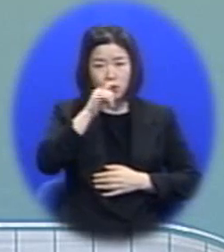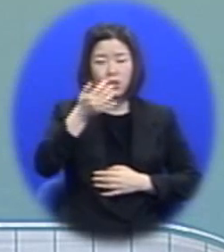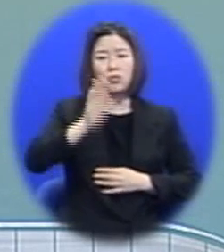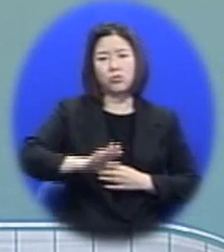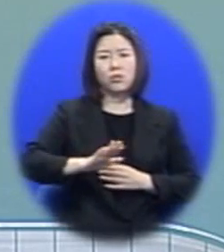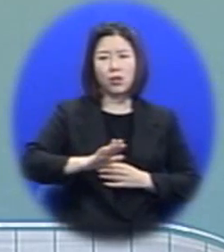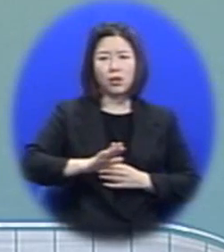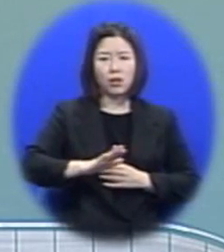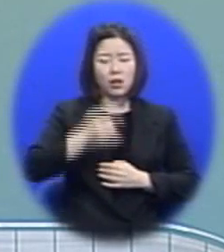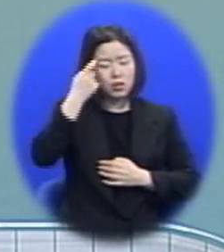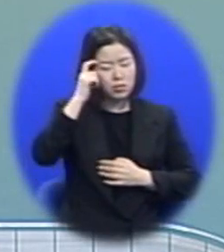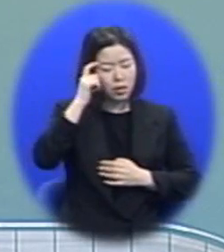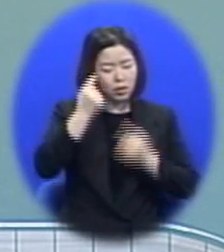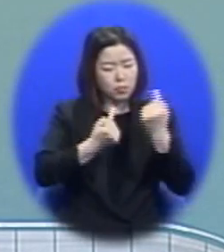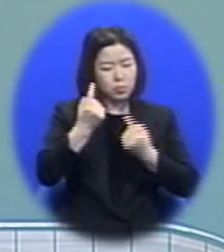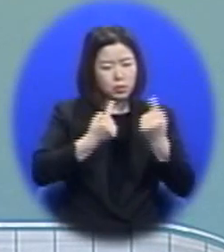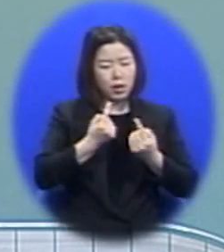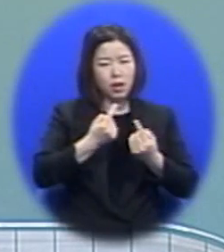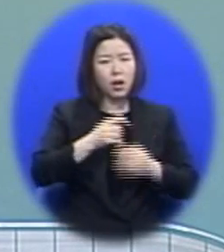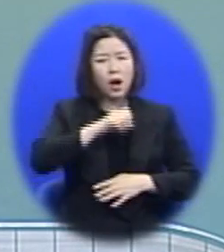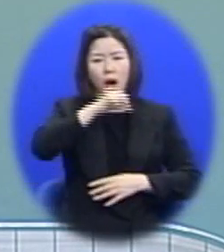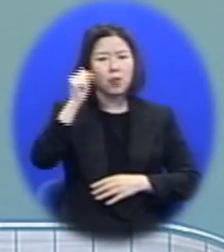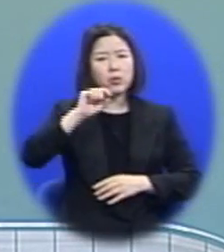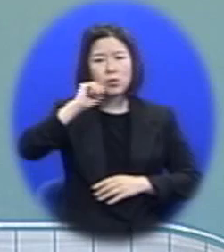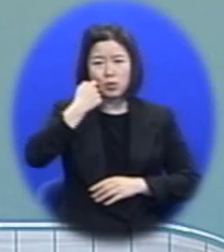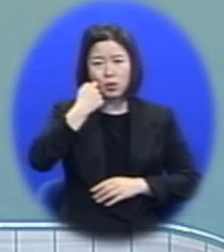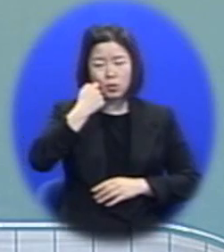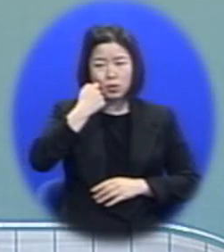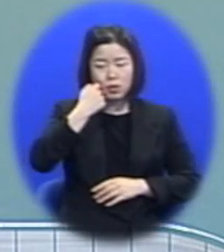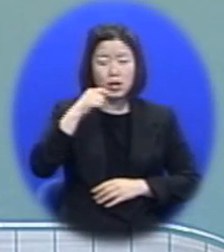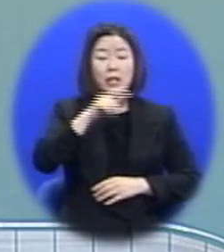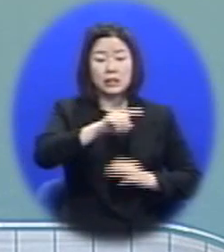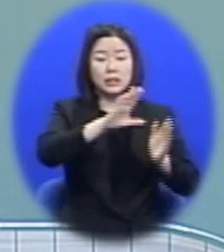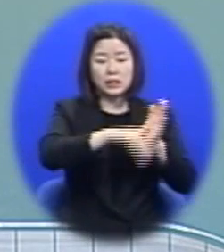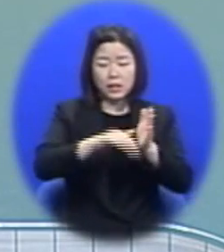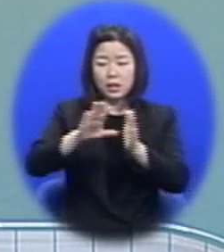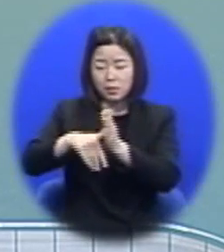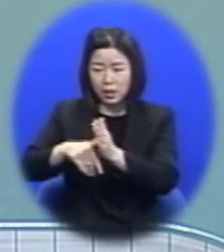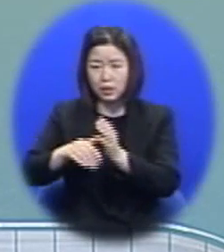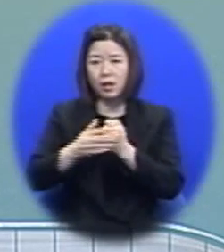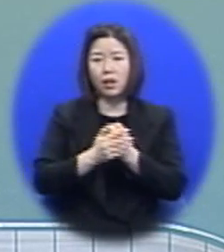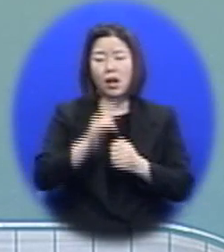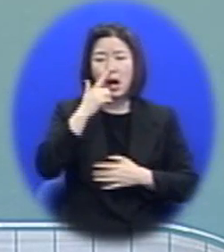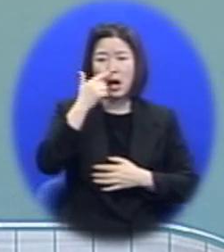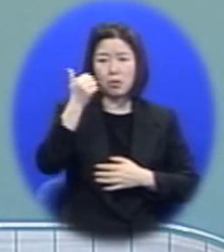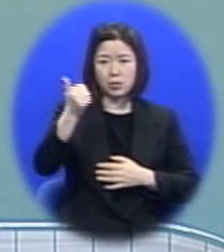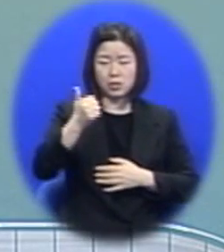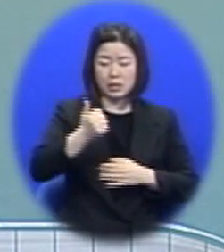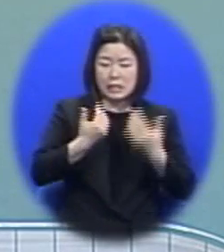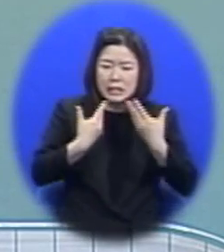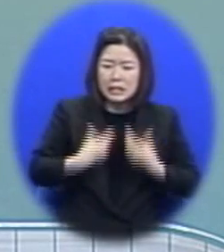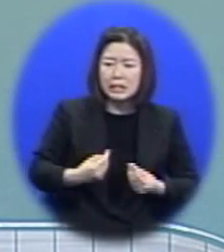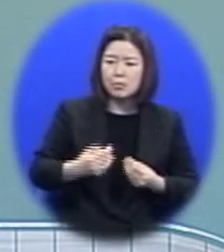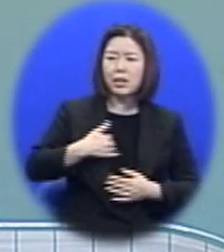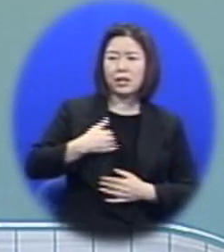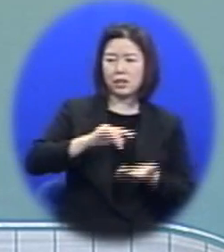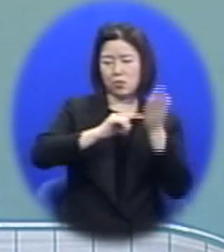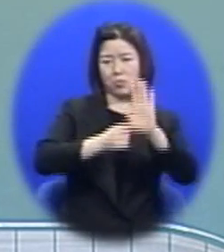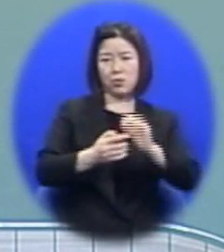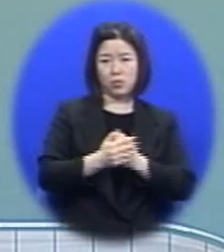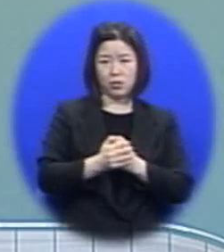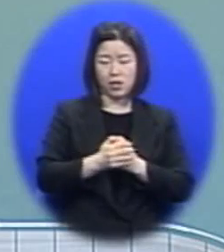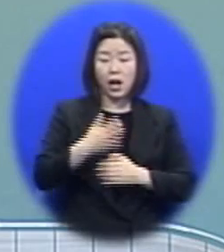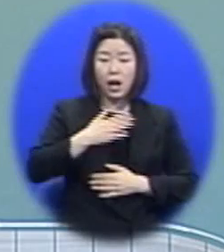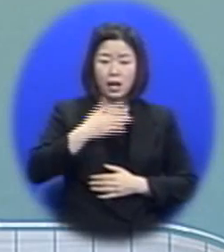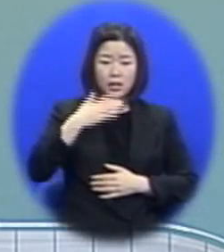않고 아버지는에게 실망을 감추지 못하셨다 아버지는 내가 변했다고 하셨다 그렇지만 나는 한 번도